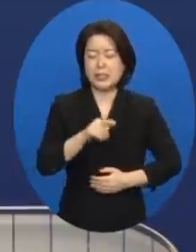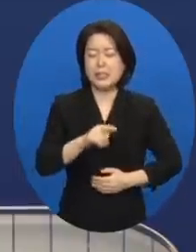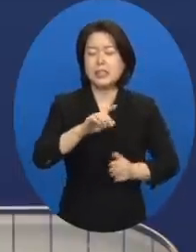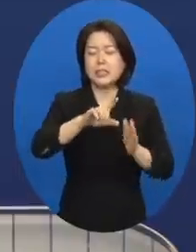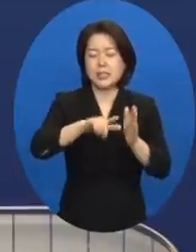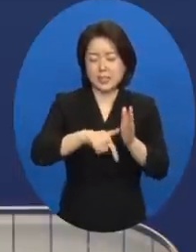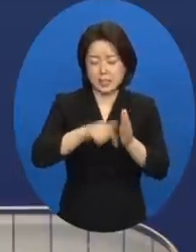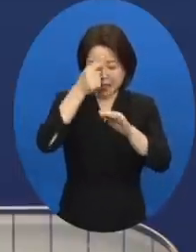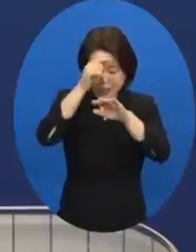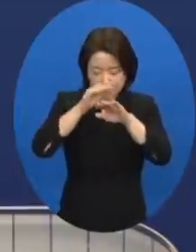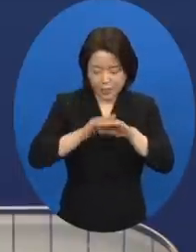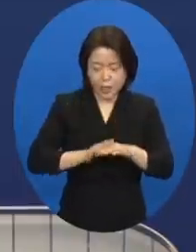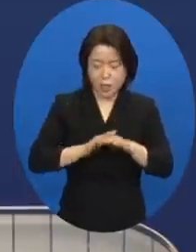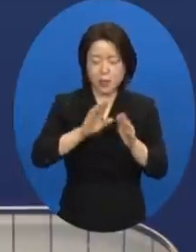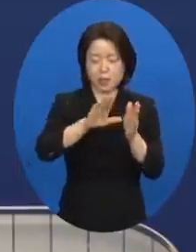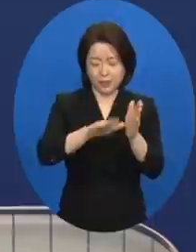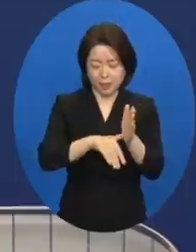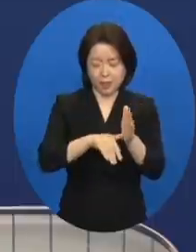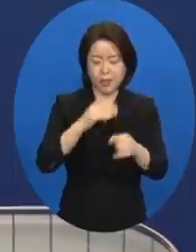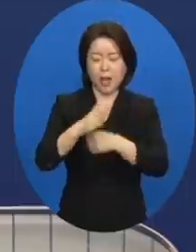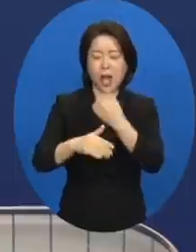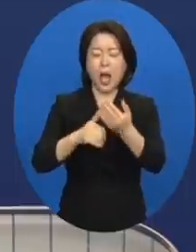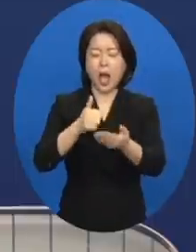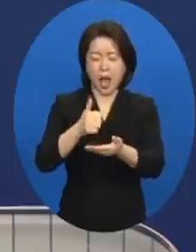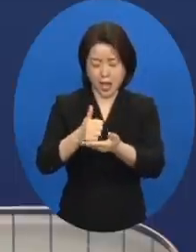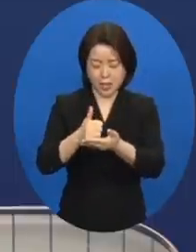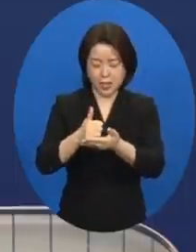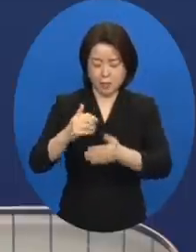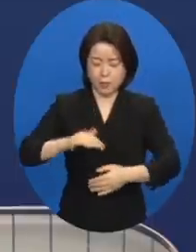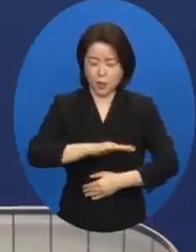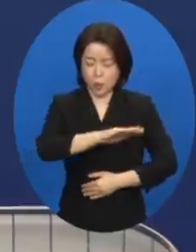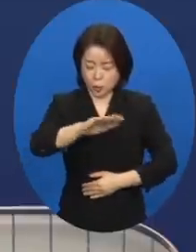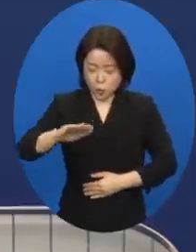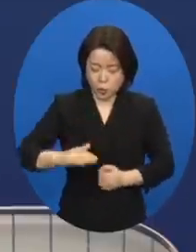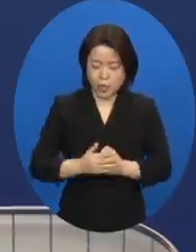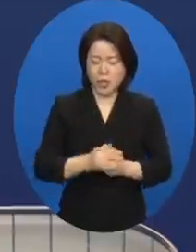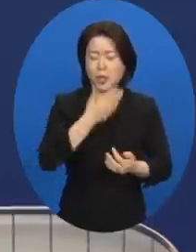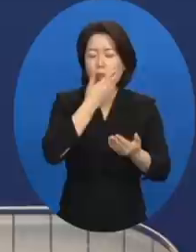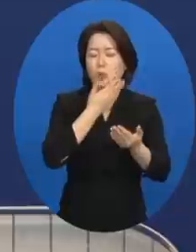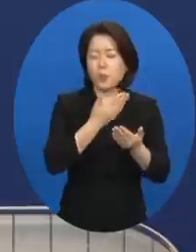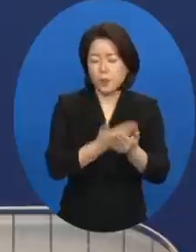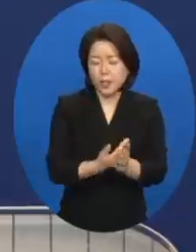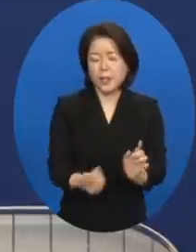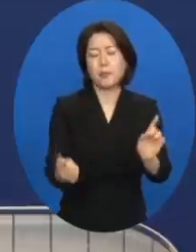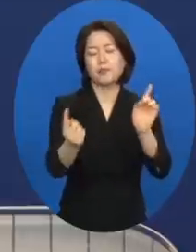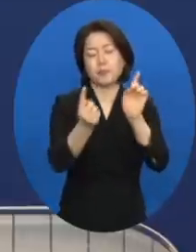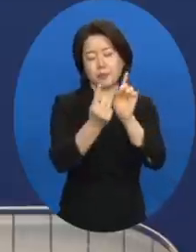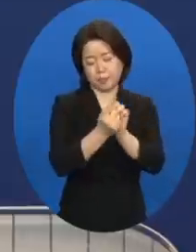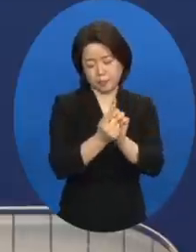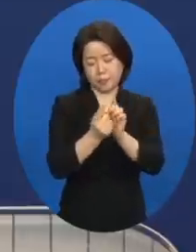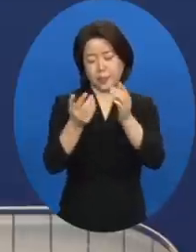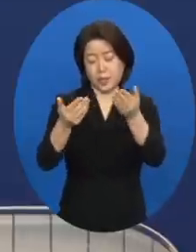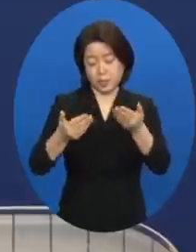예배 가운데 하나님 또한 우리에게 귀한 만남을 주셔서